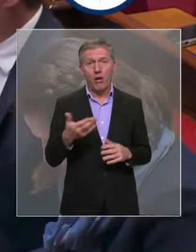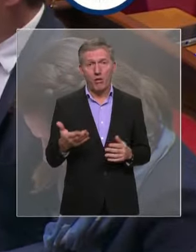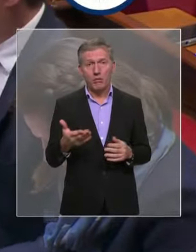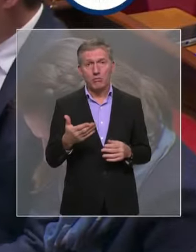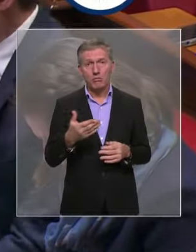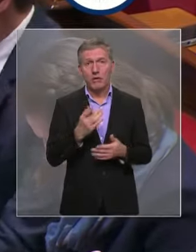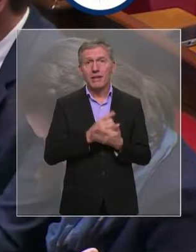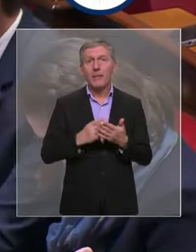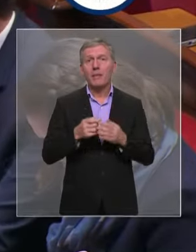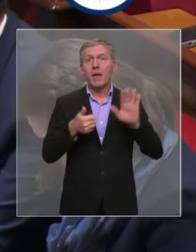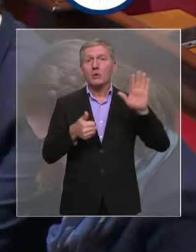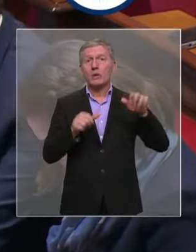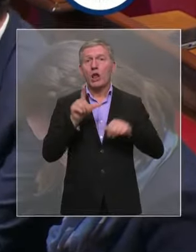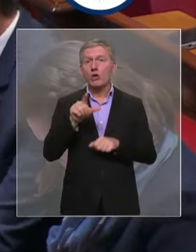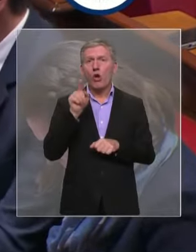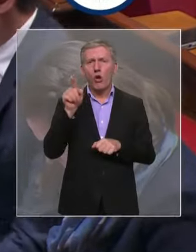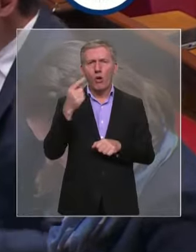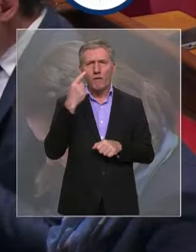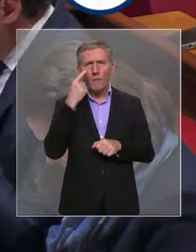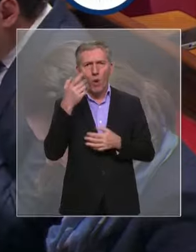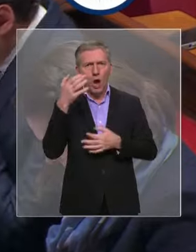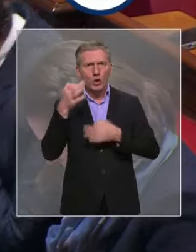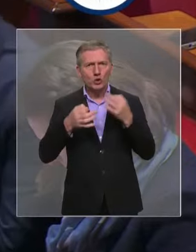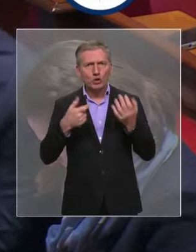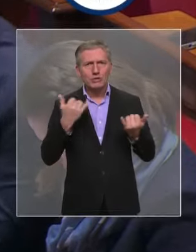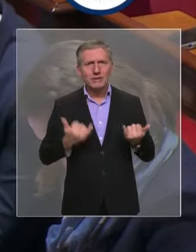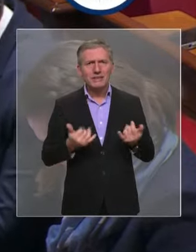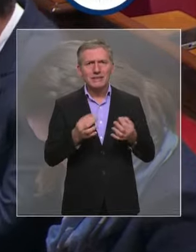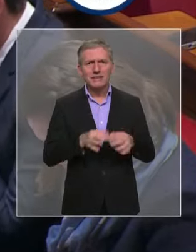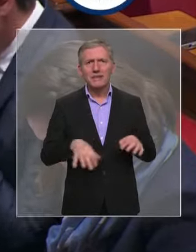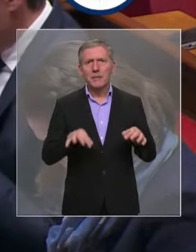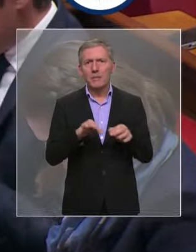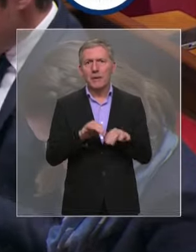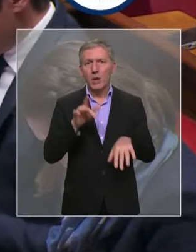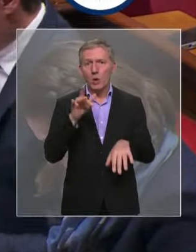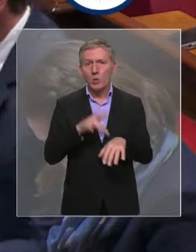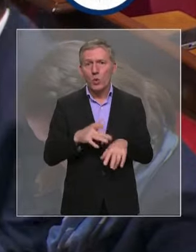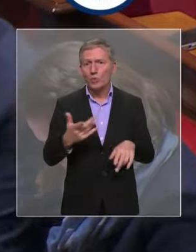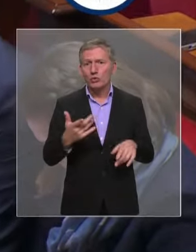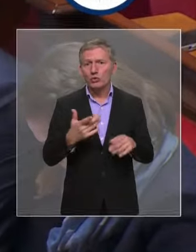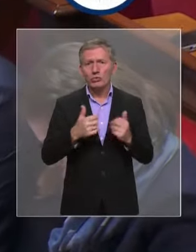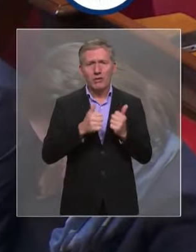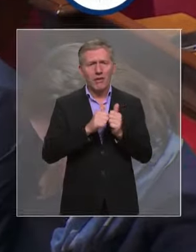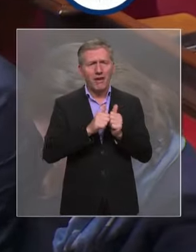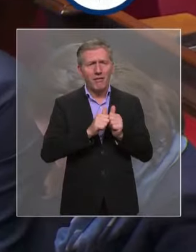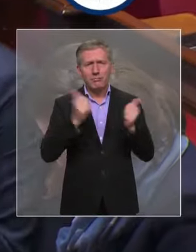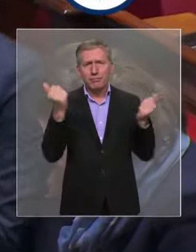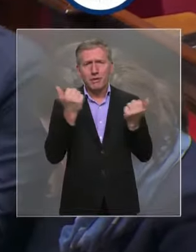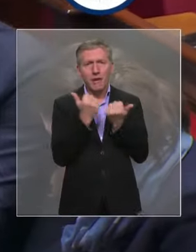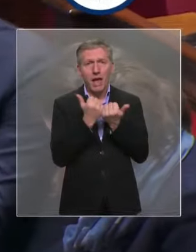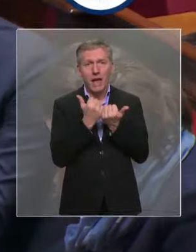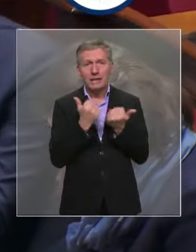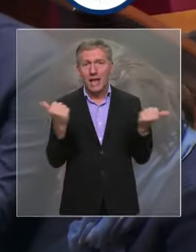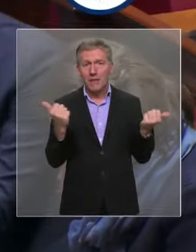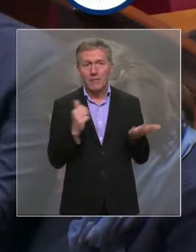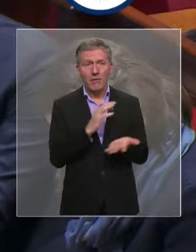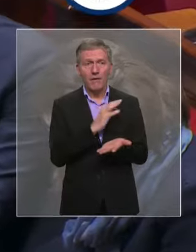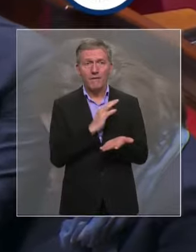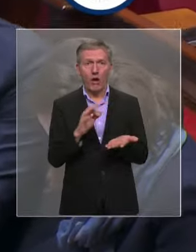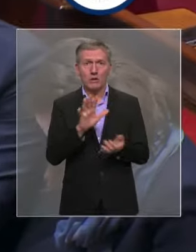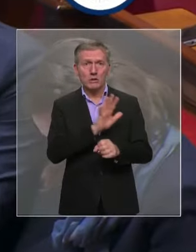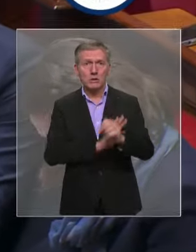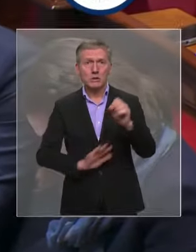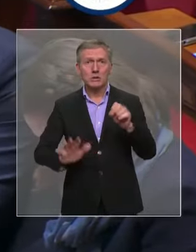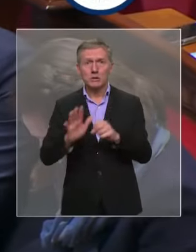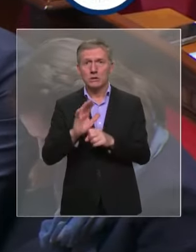particulier dans le Pas-de-Calais, on mesure à quel point, à l'intérieur de notre pays, on vit les deux extrêmes. Je parle évidemment de la France métropolitaine quand je dis ça.